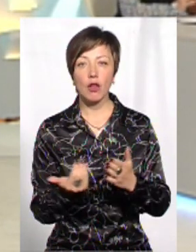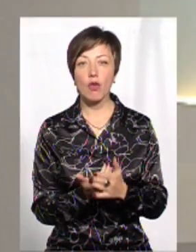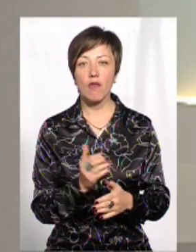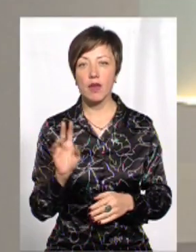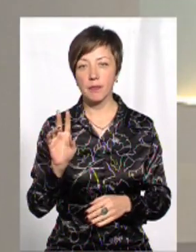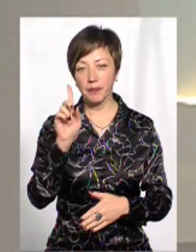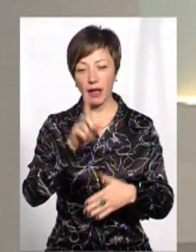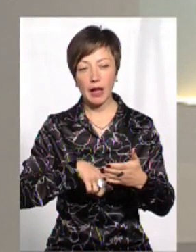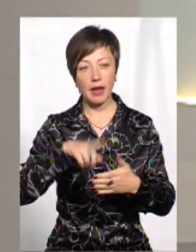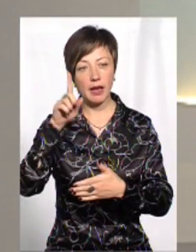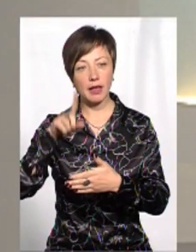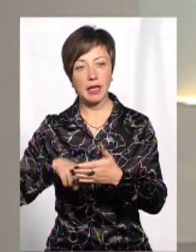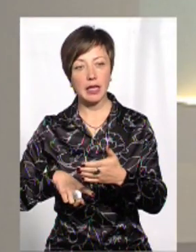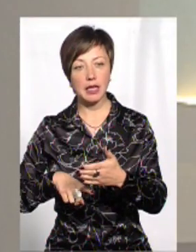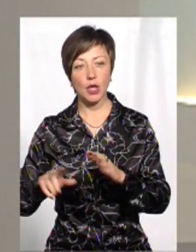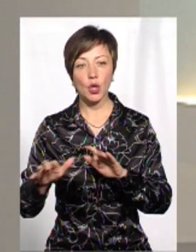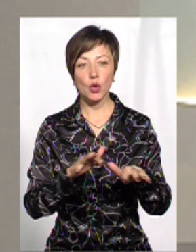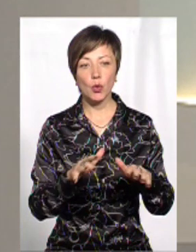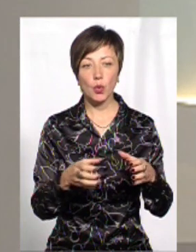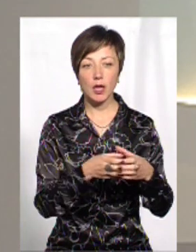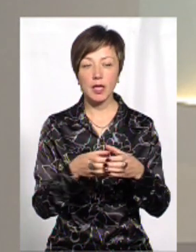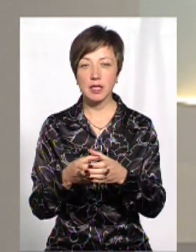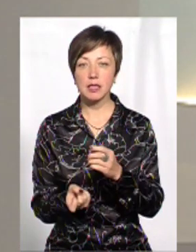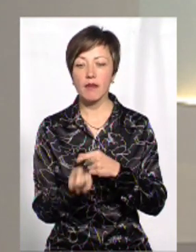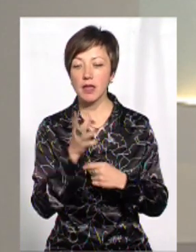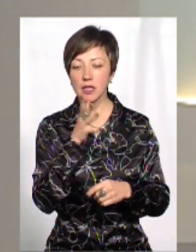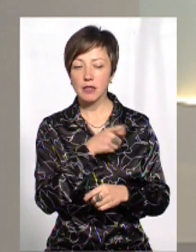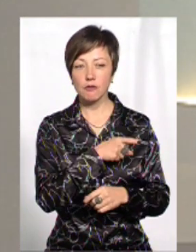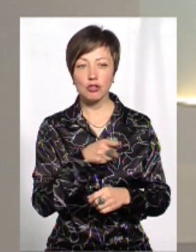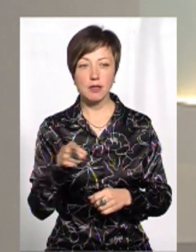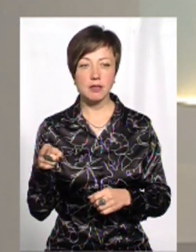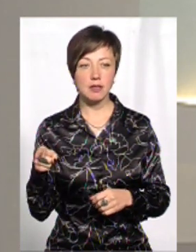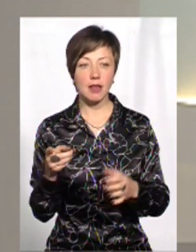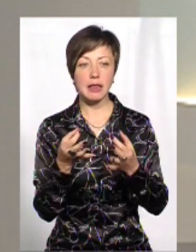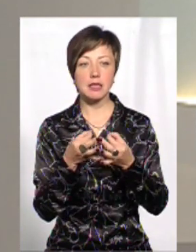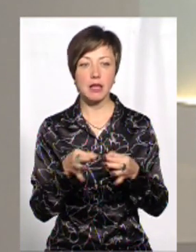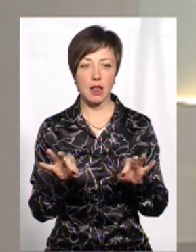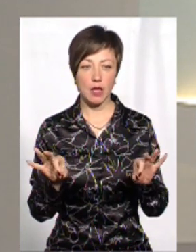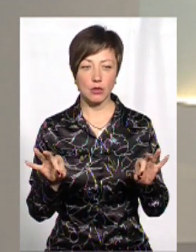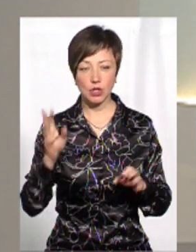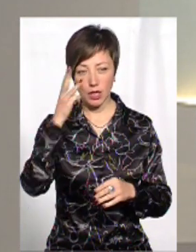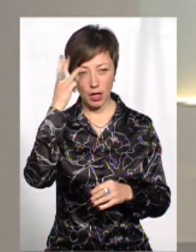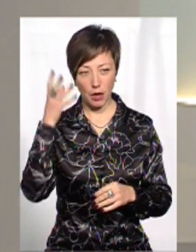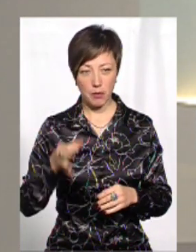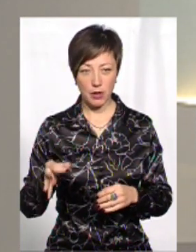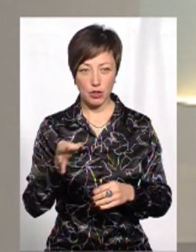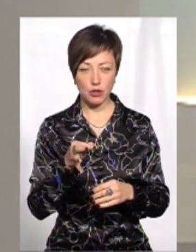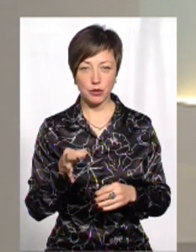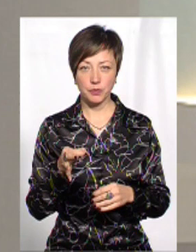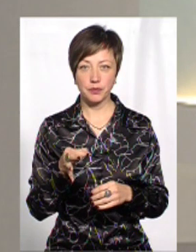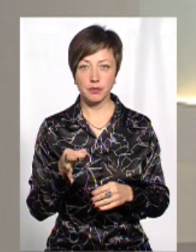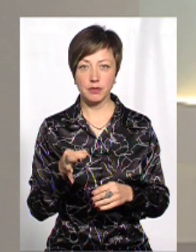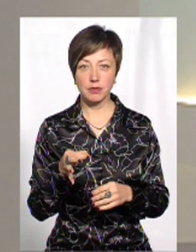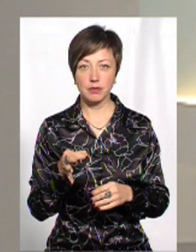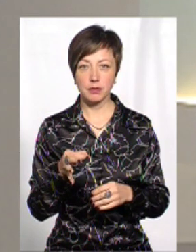рухи з'явилися саме часи незалежності на Хмельниччині? Якщо ми